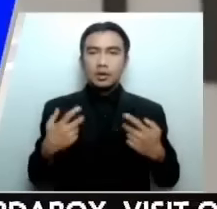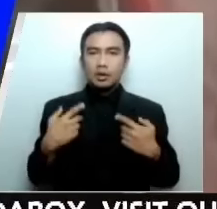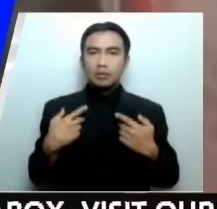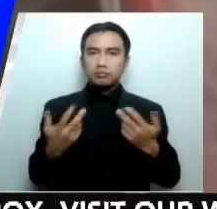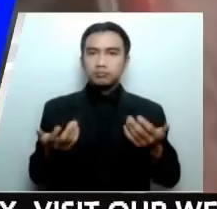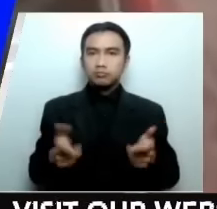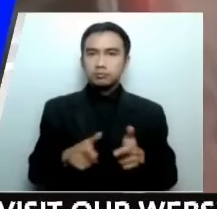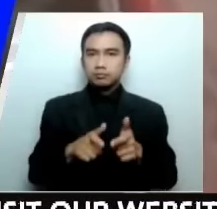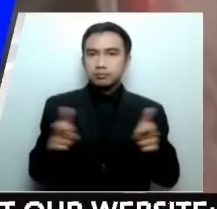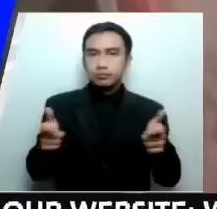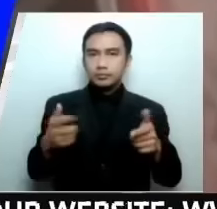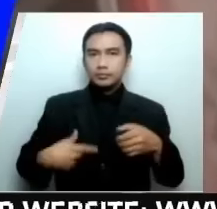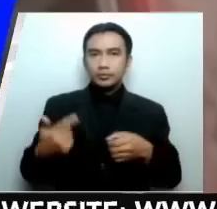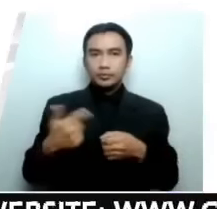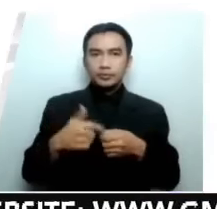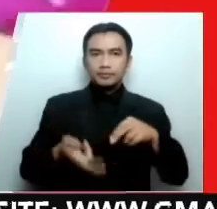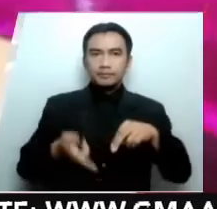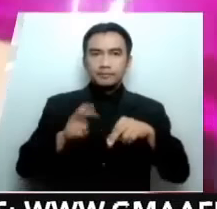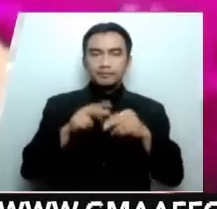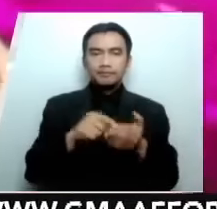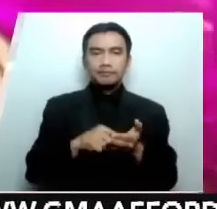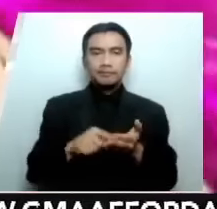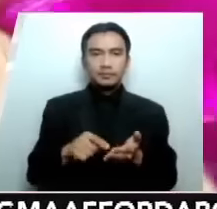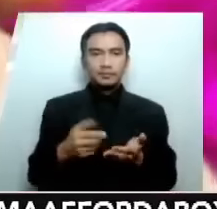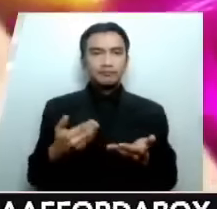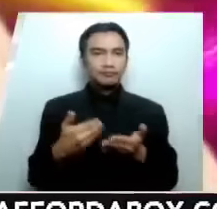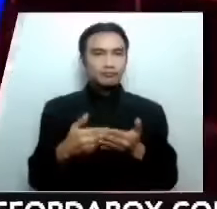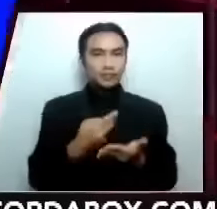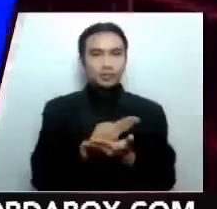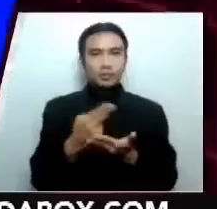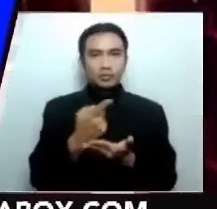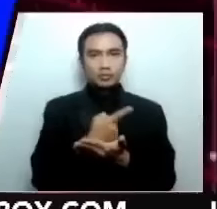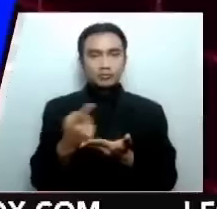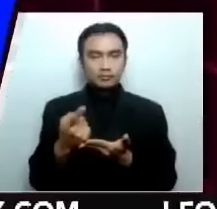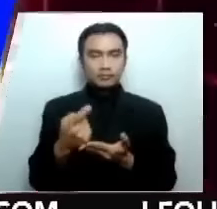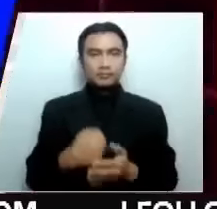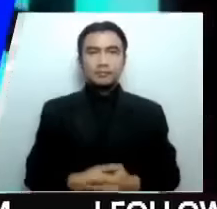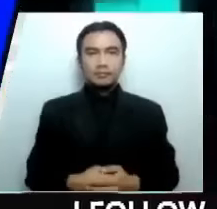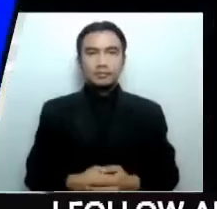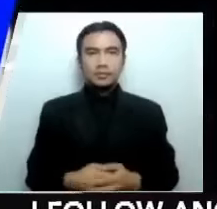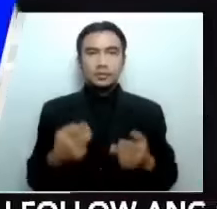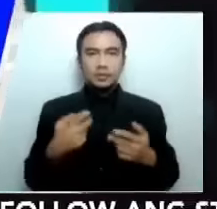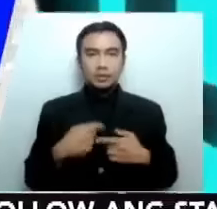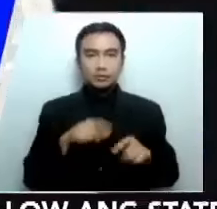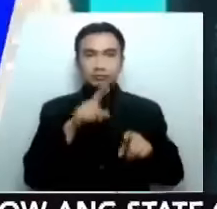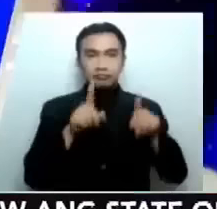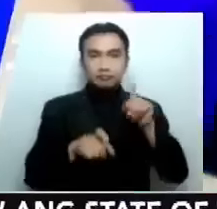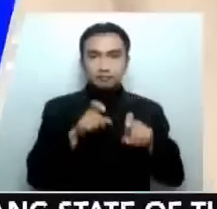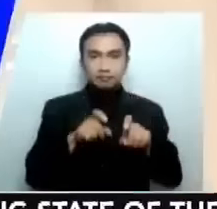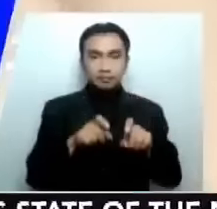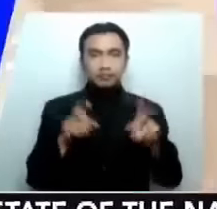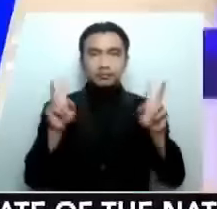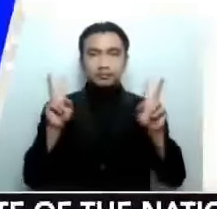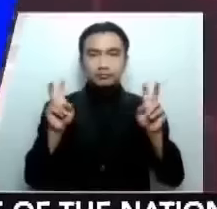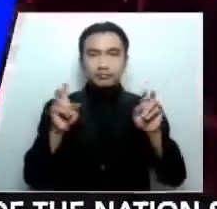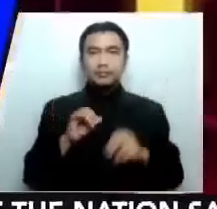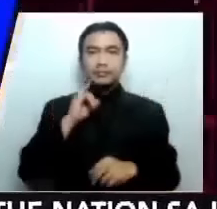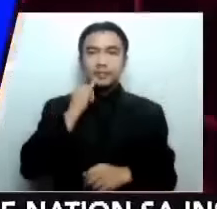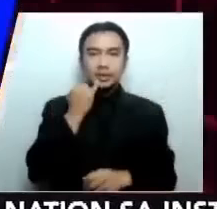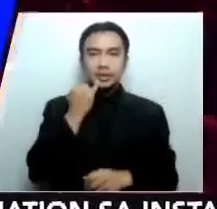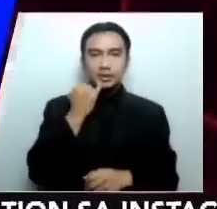petrolyo na kaamba rin sa Holy Week. Sa gitna na pag-question sa kantang Selos ng tinaguri ang Queen of Bangsa Moro Pop na